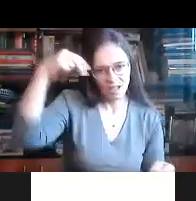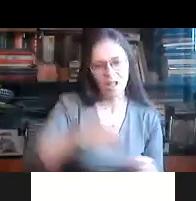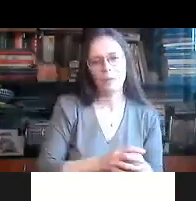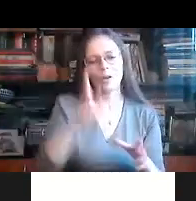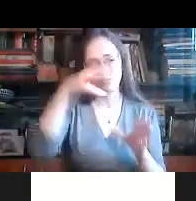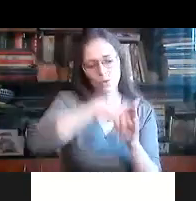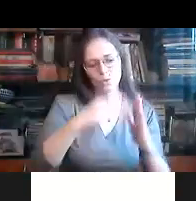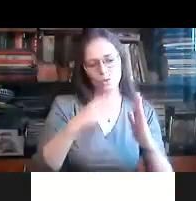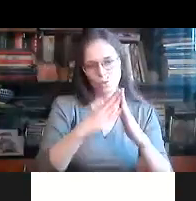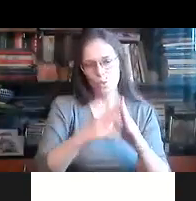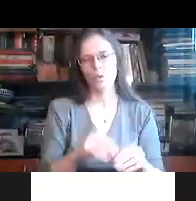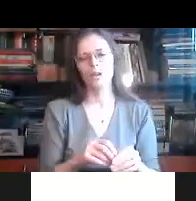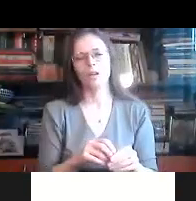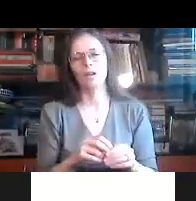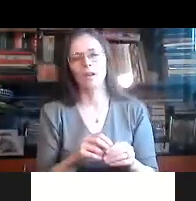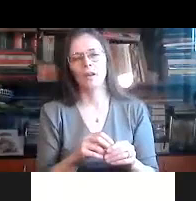салах.